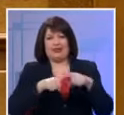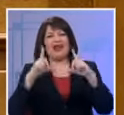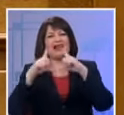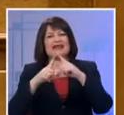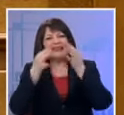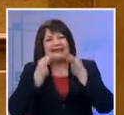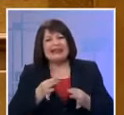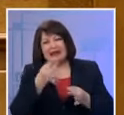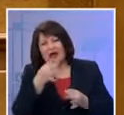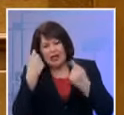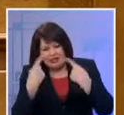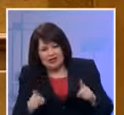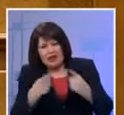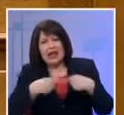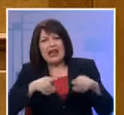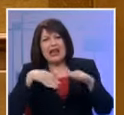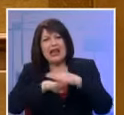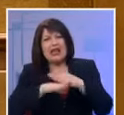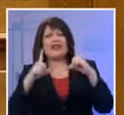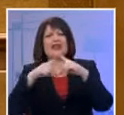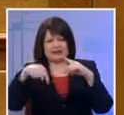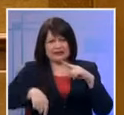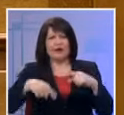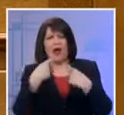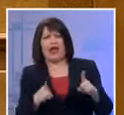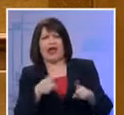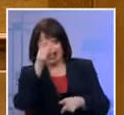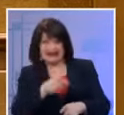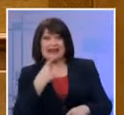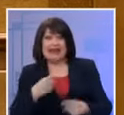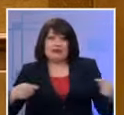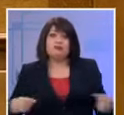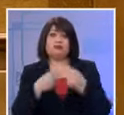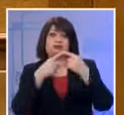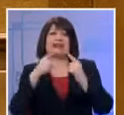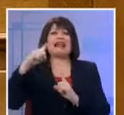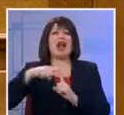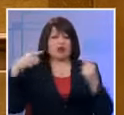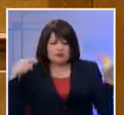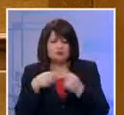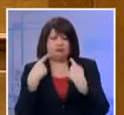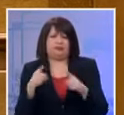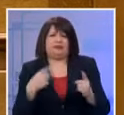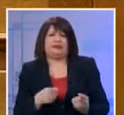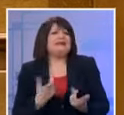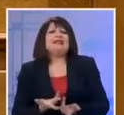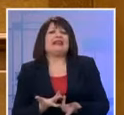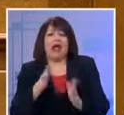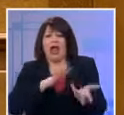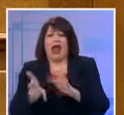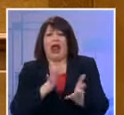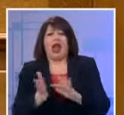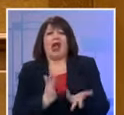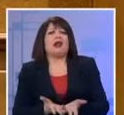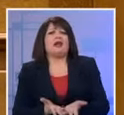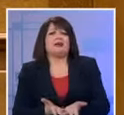Κίνα και άλλο ο κύριος Ρίτσας στην Αθήνα. Άλλα λέτε εσείς για ρήξη, άλλα ο κύριος Τσακαλώτος. Και αυτό είναι το πρόβλημά σας, αλλά και το